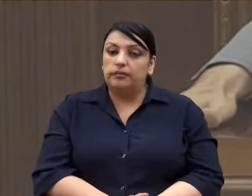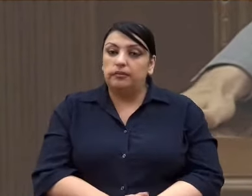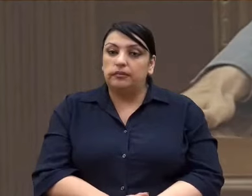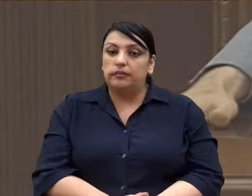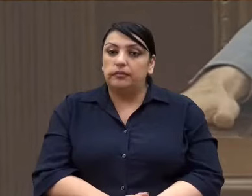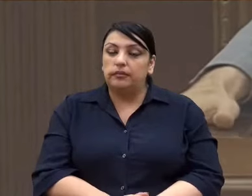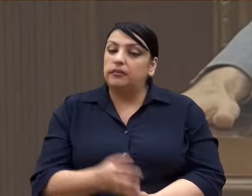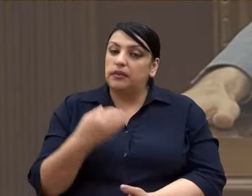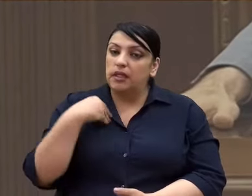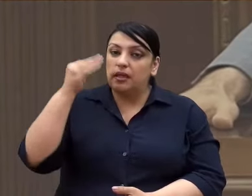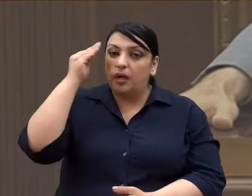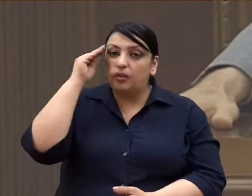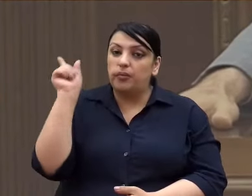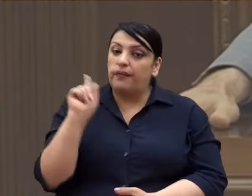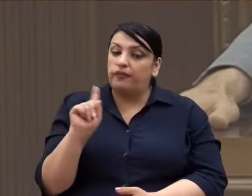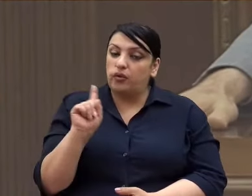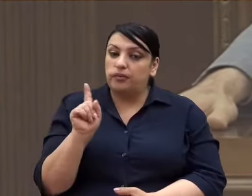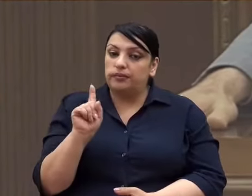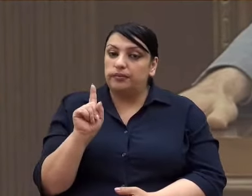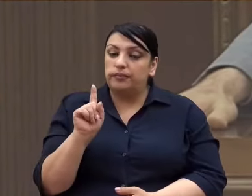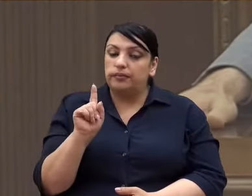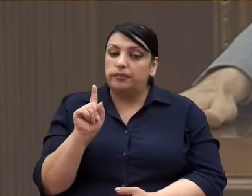Կարծում եմ, որ հանրաքվեի